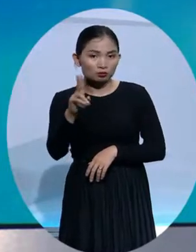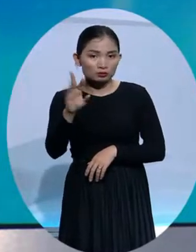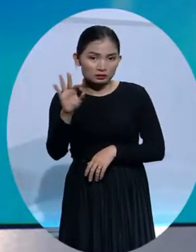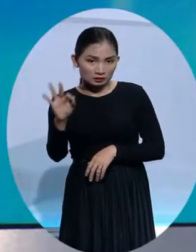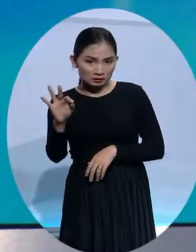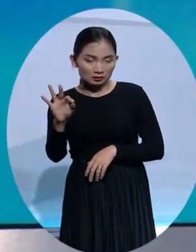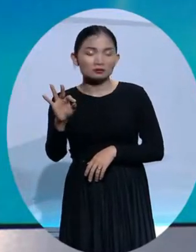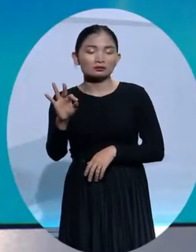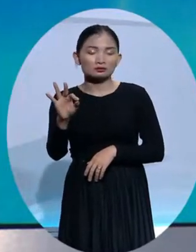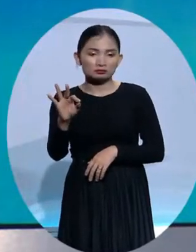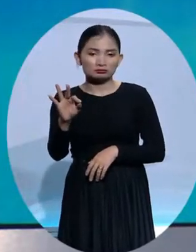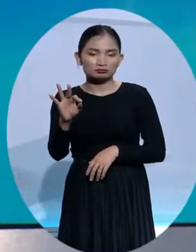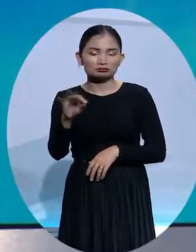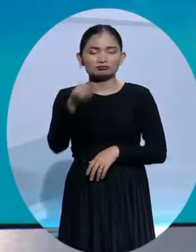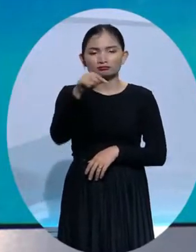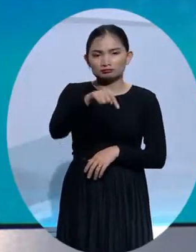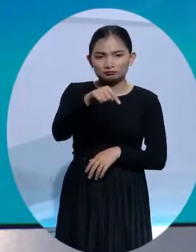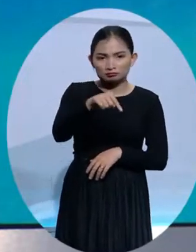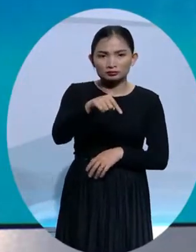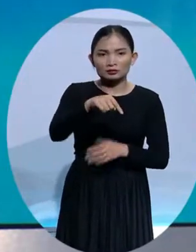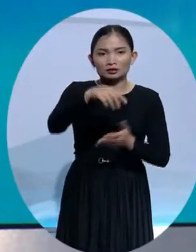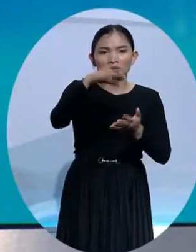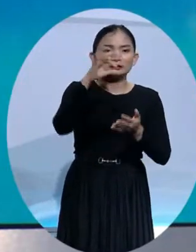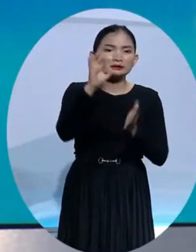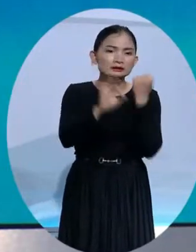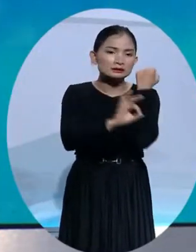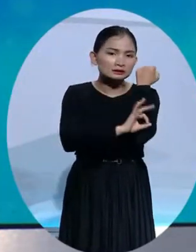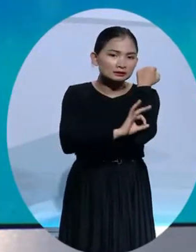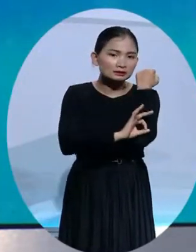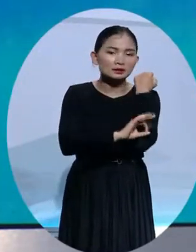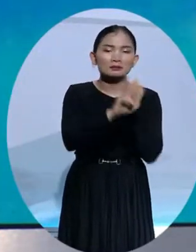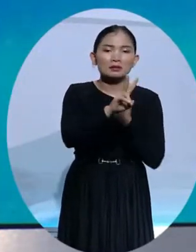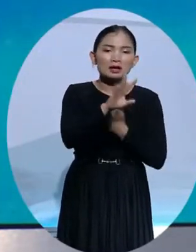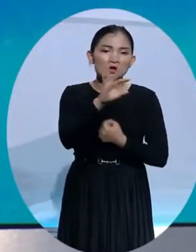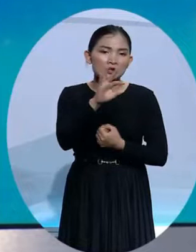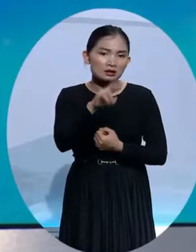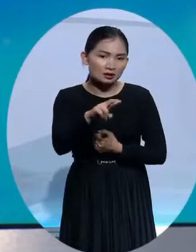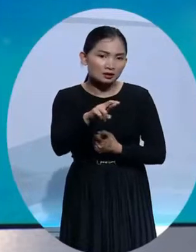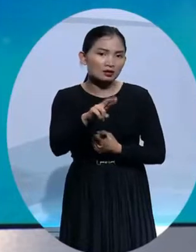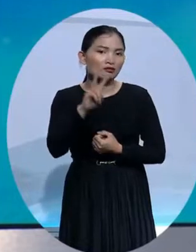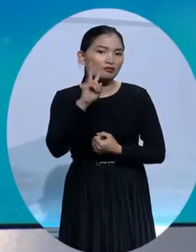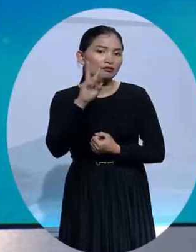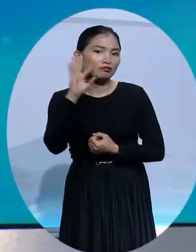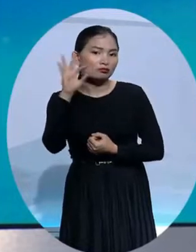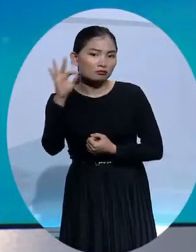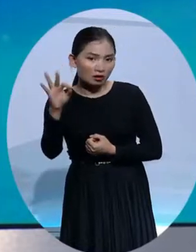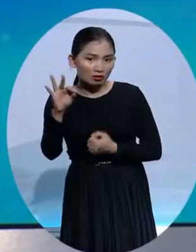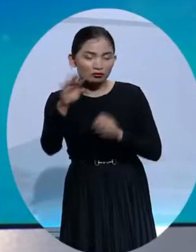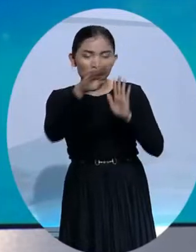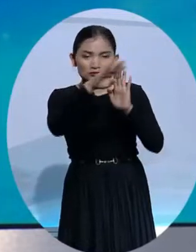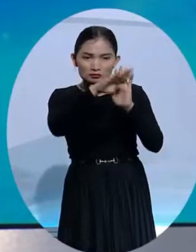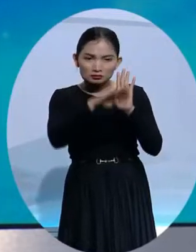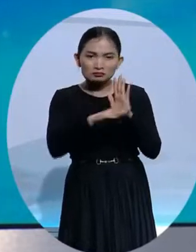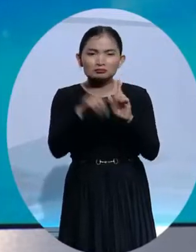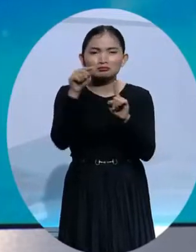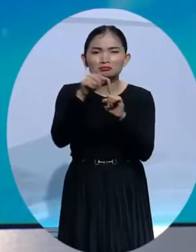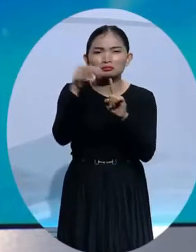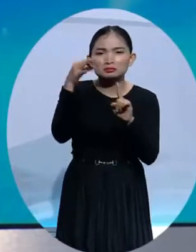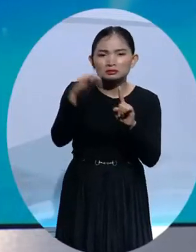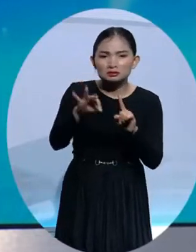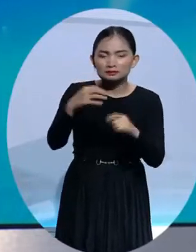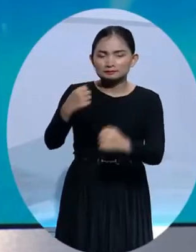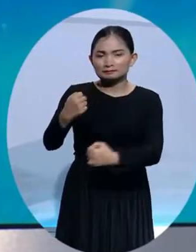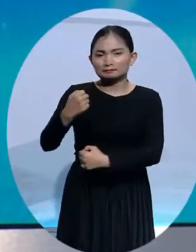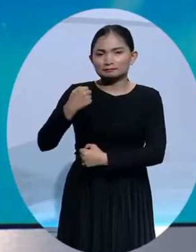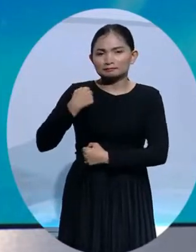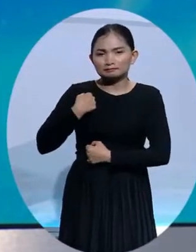hợp với Huyện ủy Công đảo, tỉnh Bà Rịa Vũng Tàu tổ chức chương trình giao lưu tặng quà nhằm thể hiện tấm lòng tri ân các anh hùng liệt sĩ, chăm lo